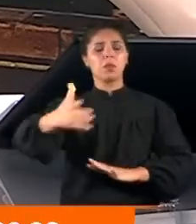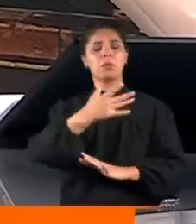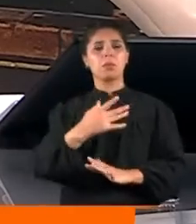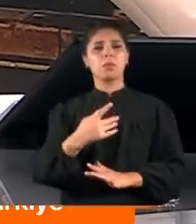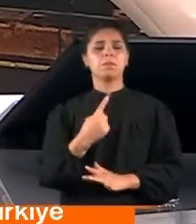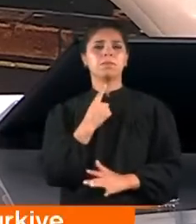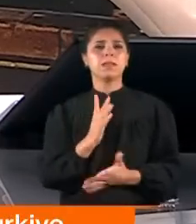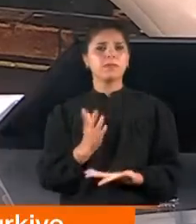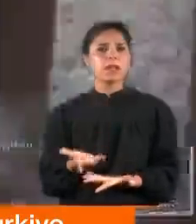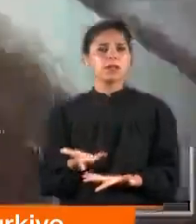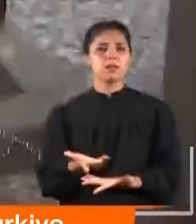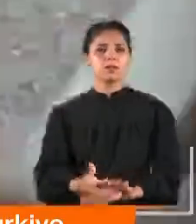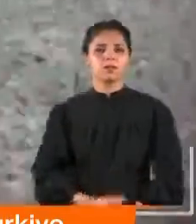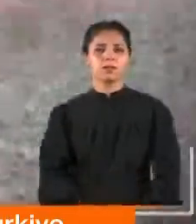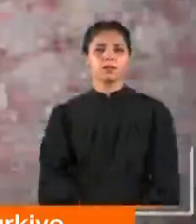ağlıyor.